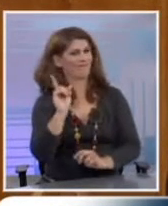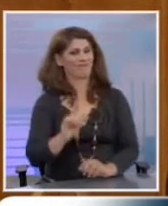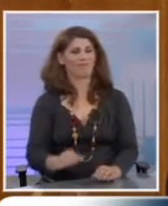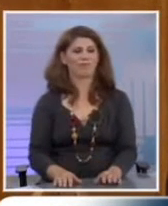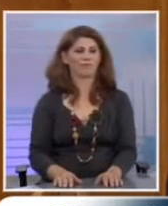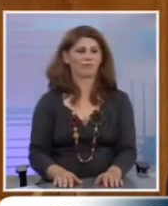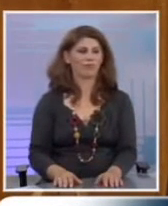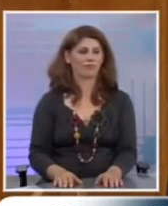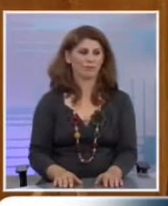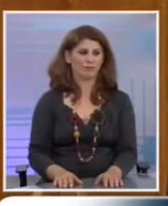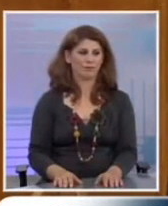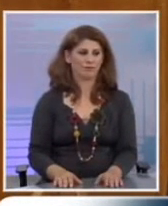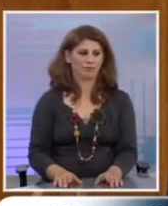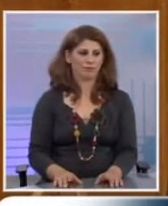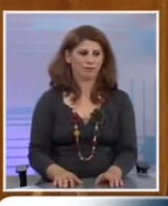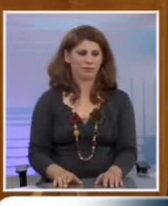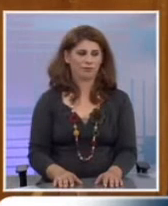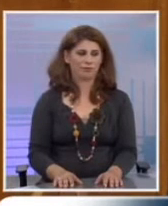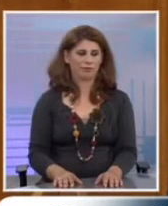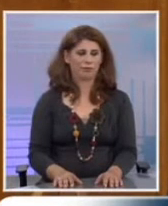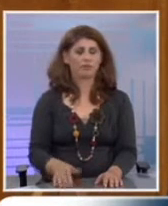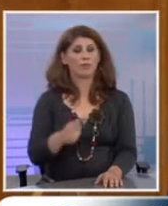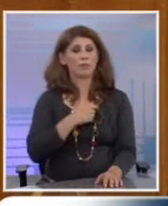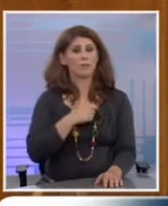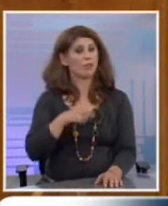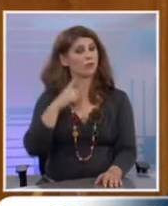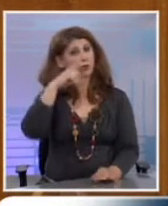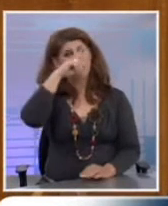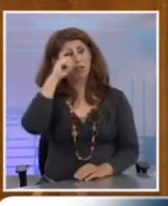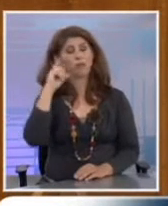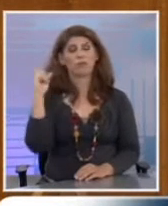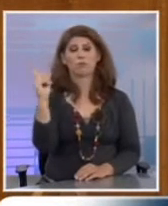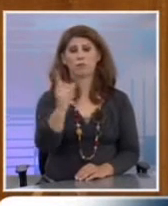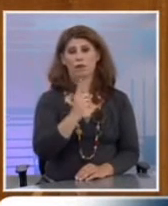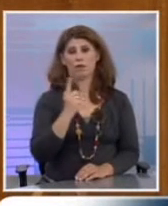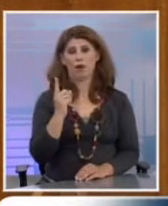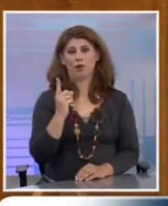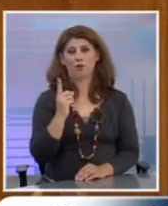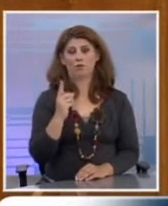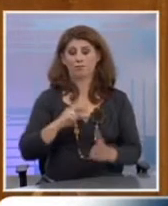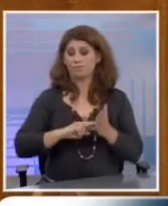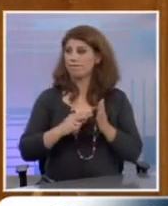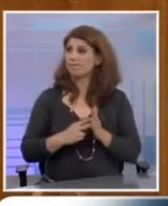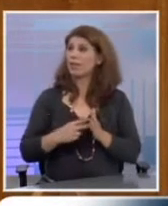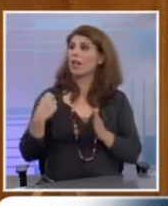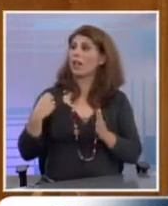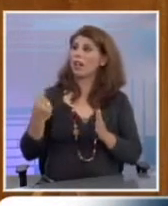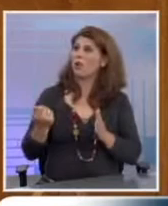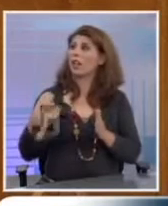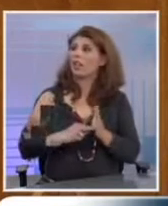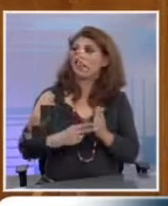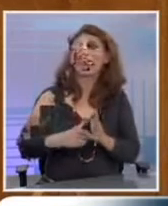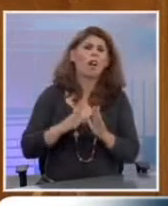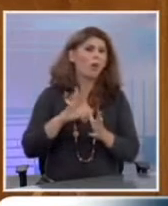Πιστεύω λοιπόν ότι στο δύσκολο αυτό περιβάλλον που είμαστε σήμερα, το δύσκολο οικονομικό, δημοσιονομικό,